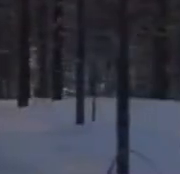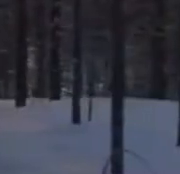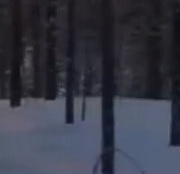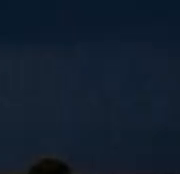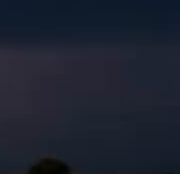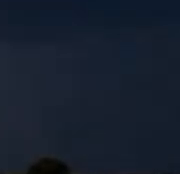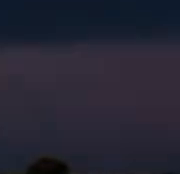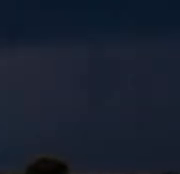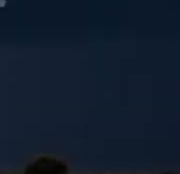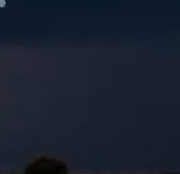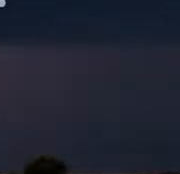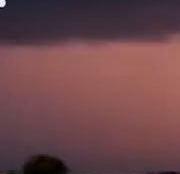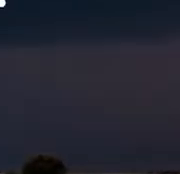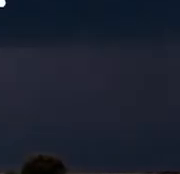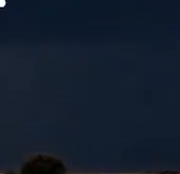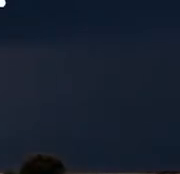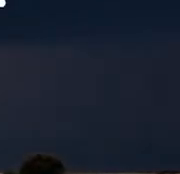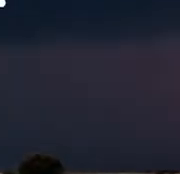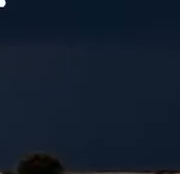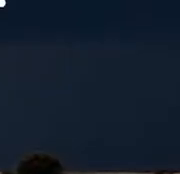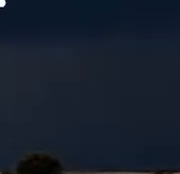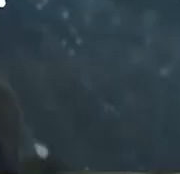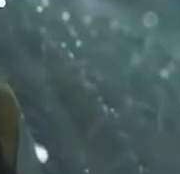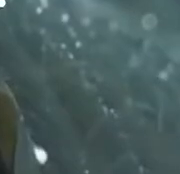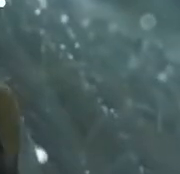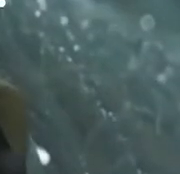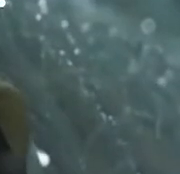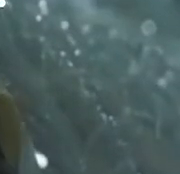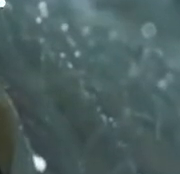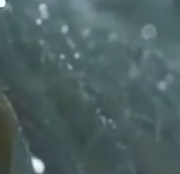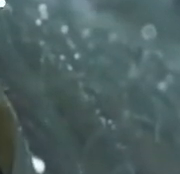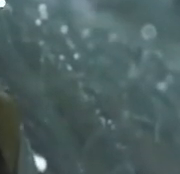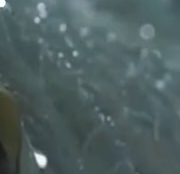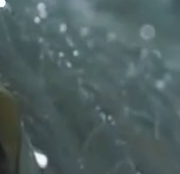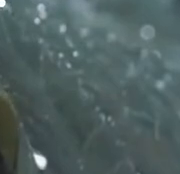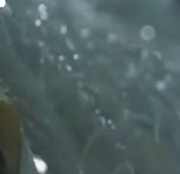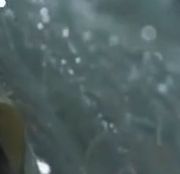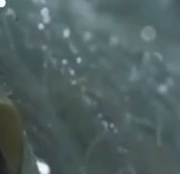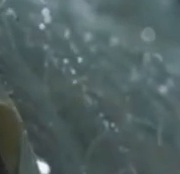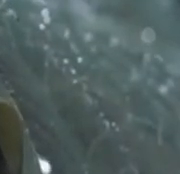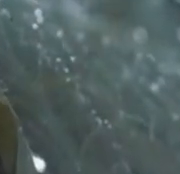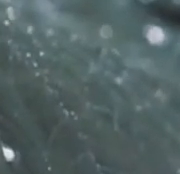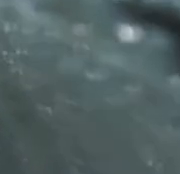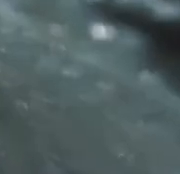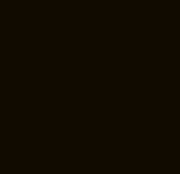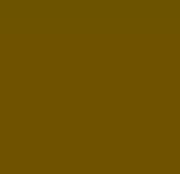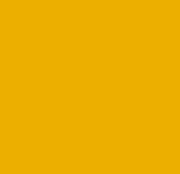selitulu sinjani, MTN Business ikhona kusita ibhizinisi yakho.